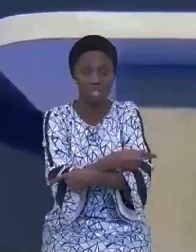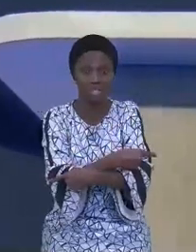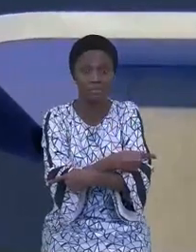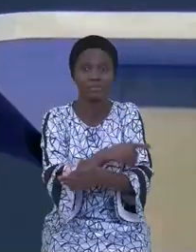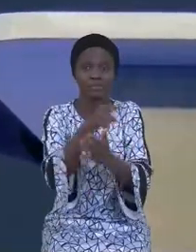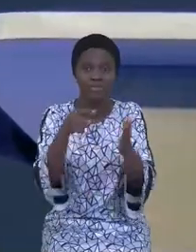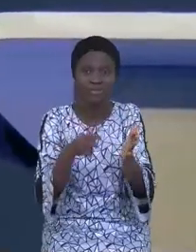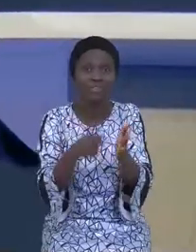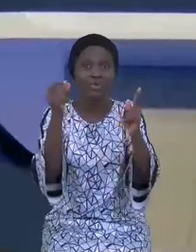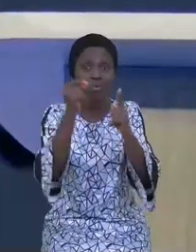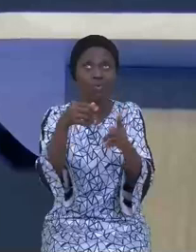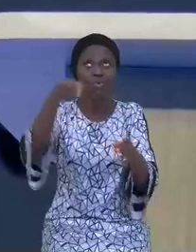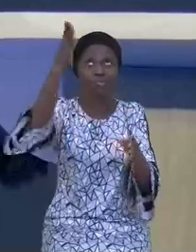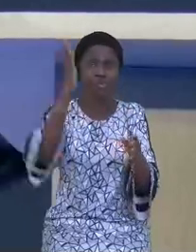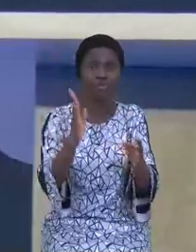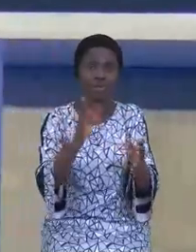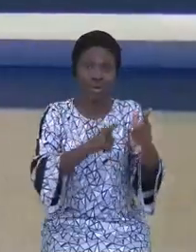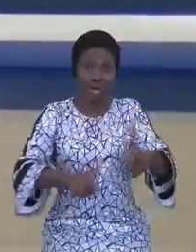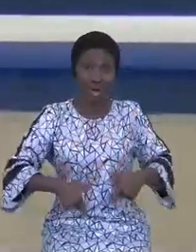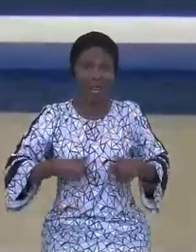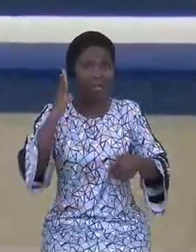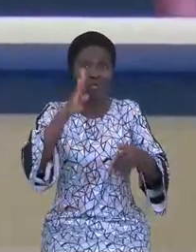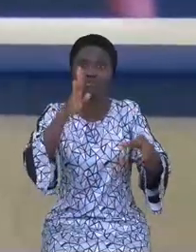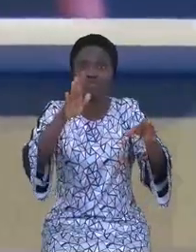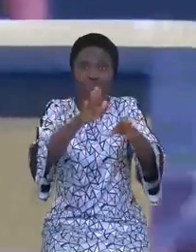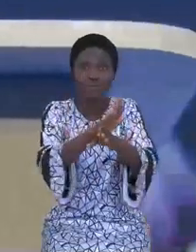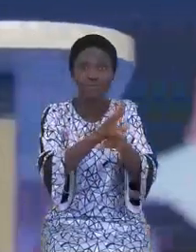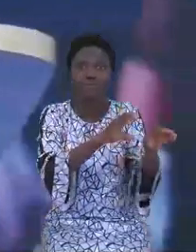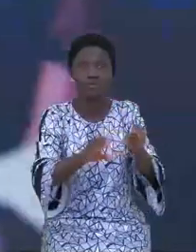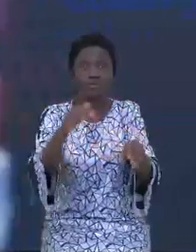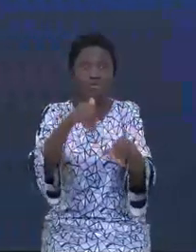Cette parole est accomplie dans vos cœurs.